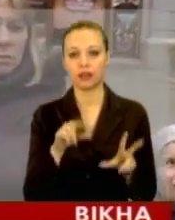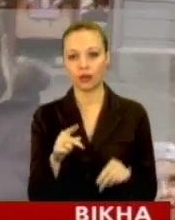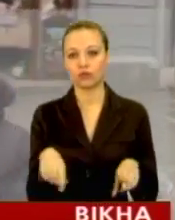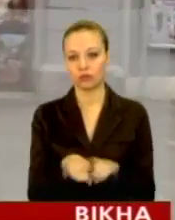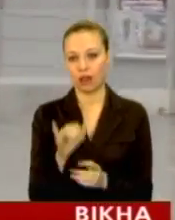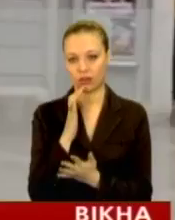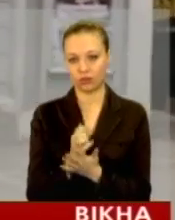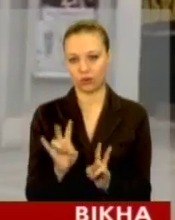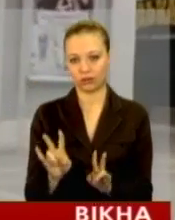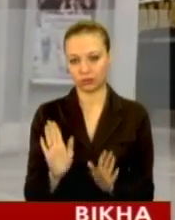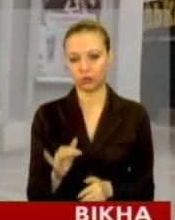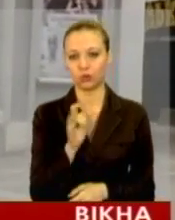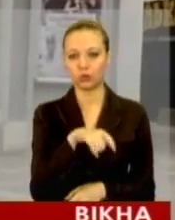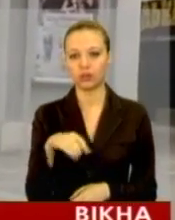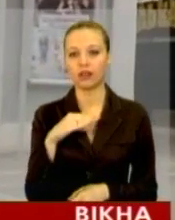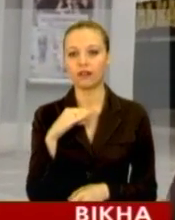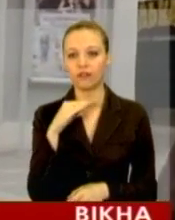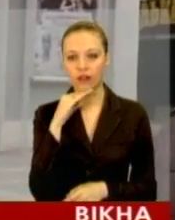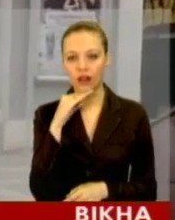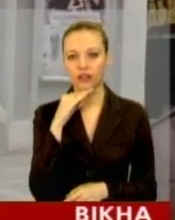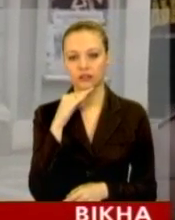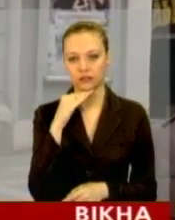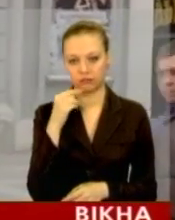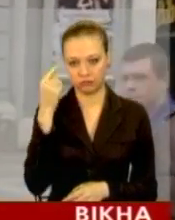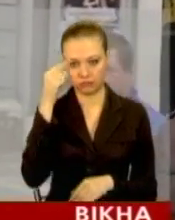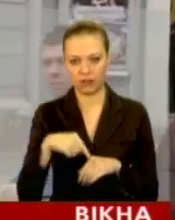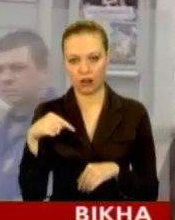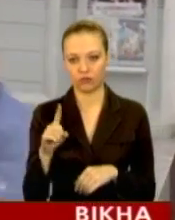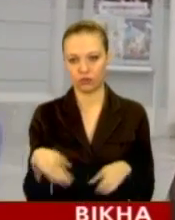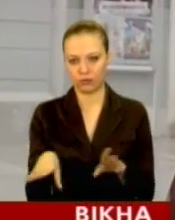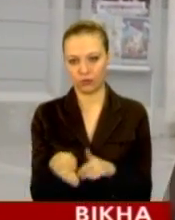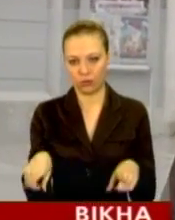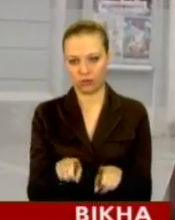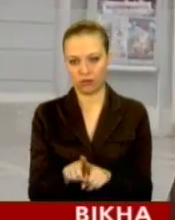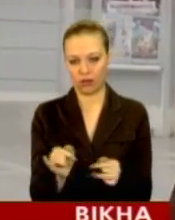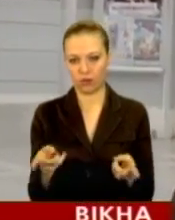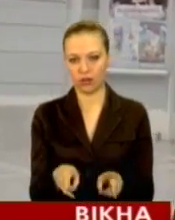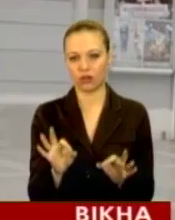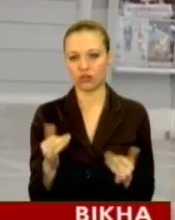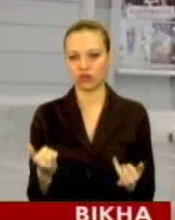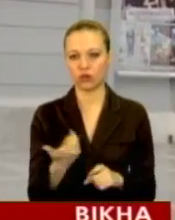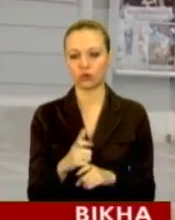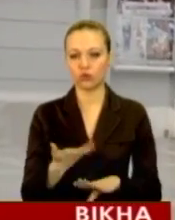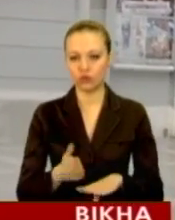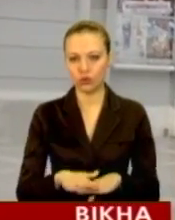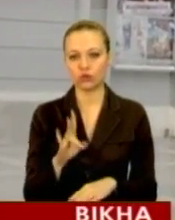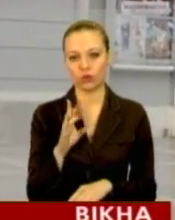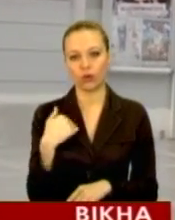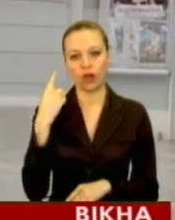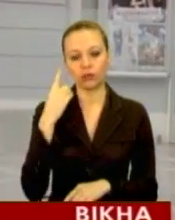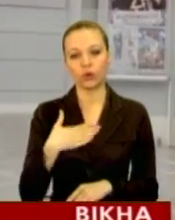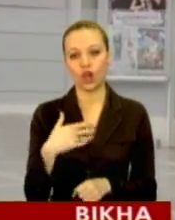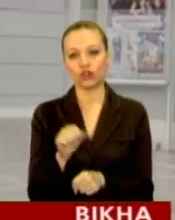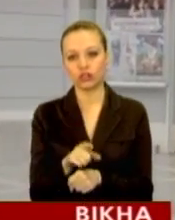так і зберігається, у людей хватить розуму, щоб це так все і залишилося. Зараз, звісно, дуже складно, але я думаю, наша